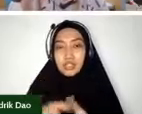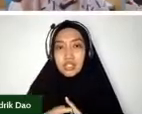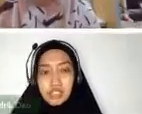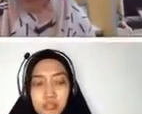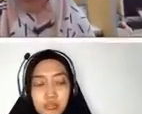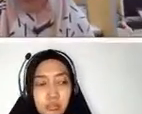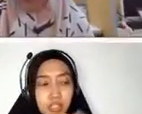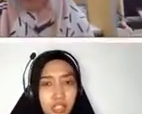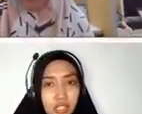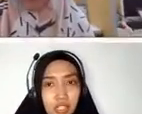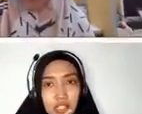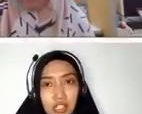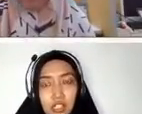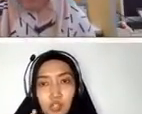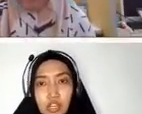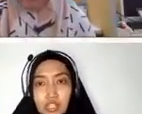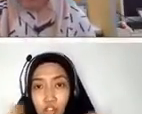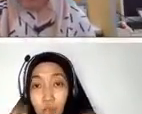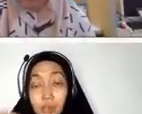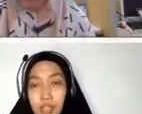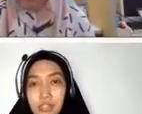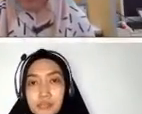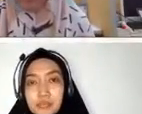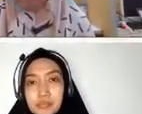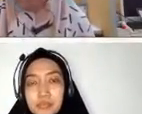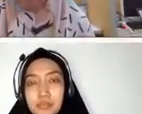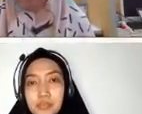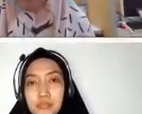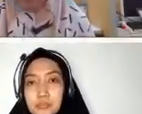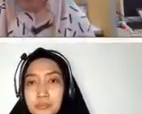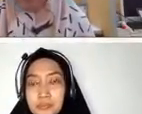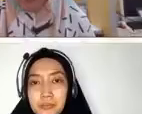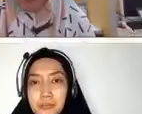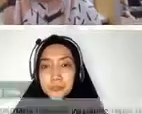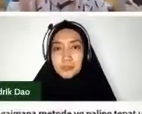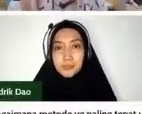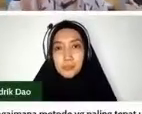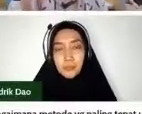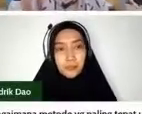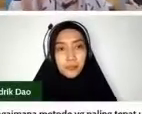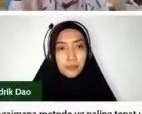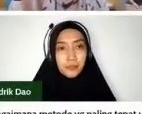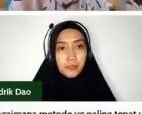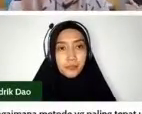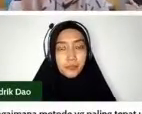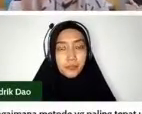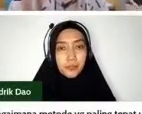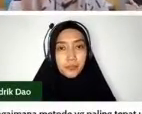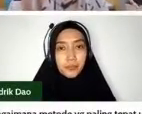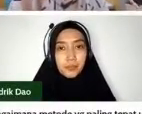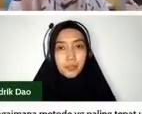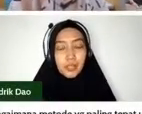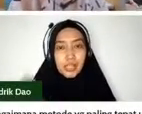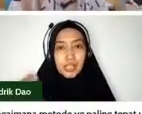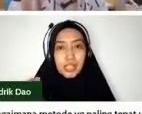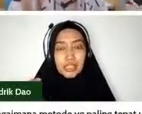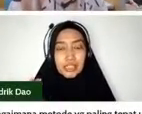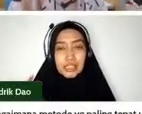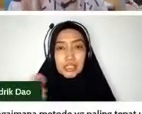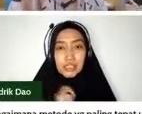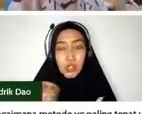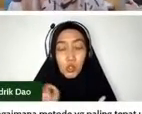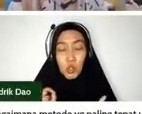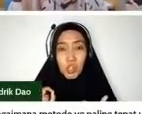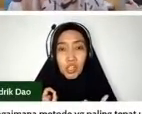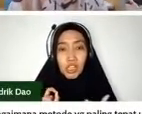sudah terjawab mudah-mudahan Pak Hendrik juga ya. Kemudian tadi ketika sekolah menjadi